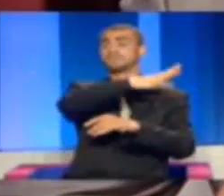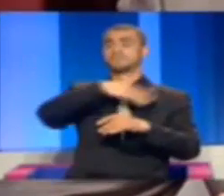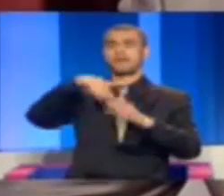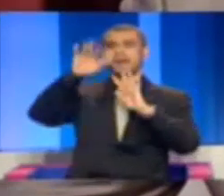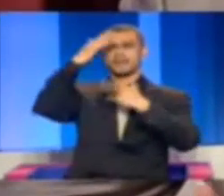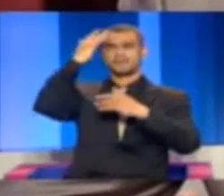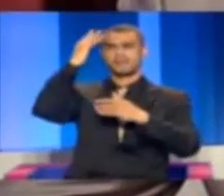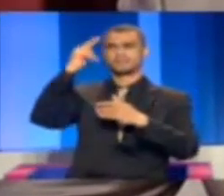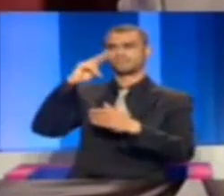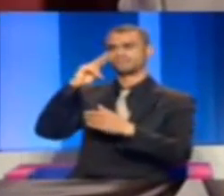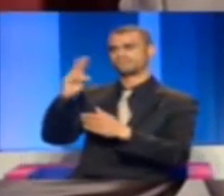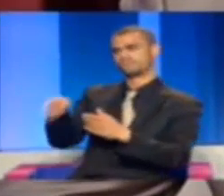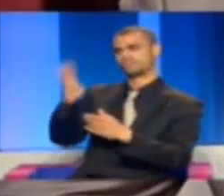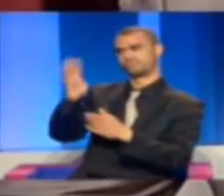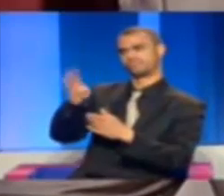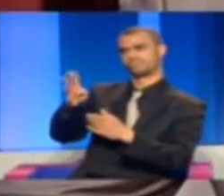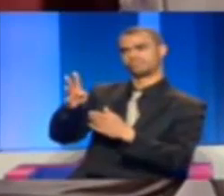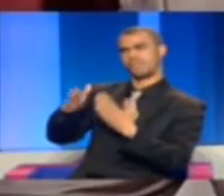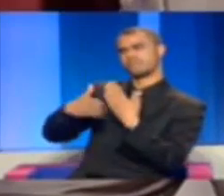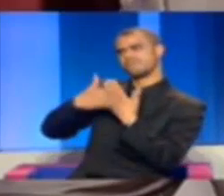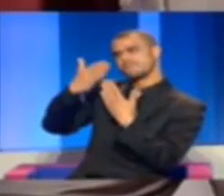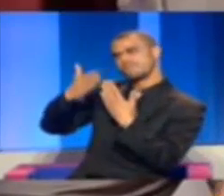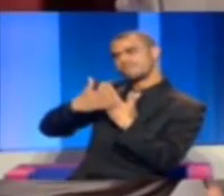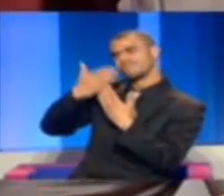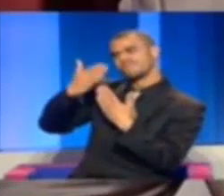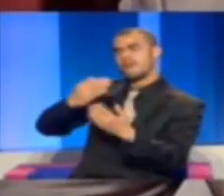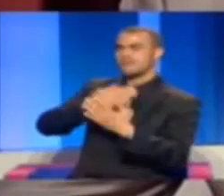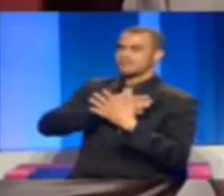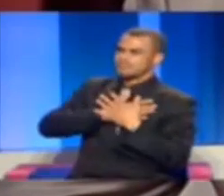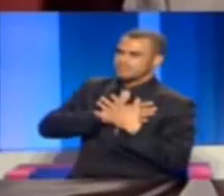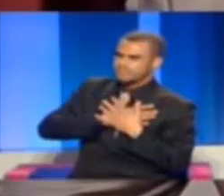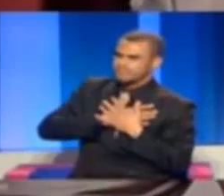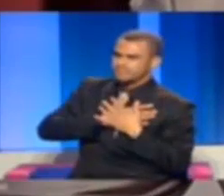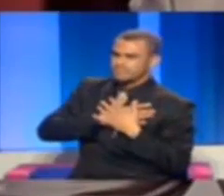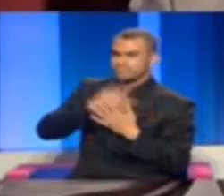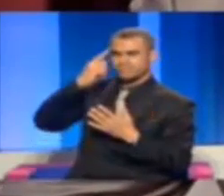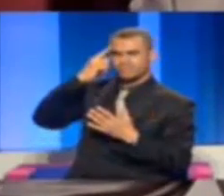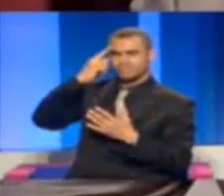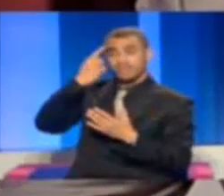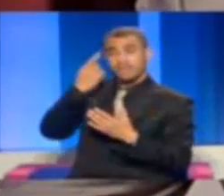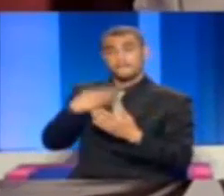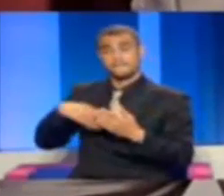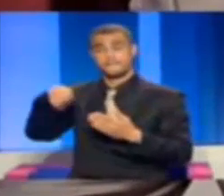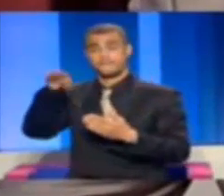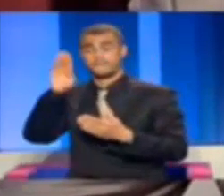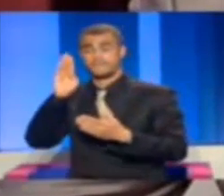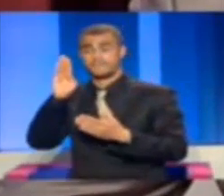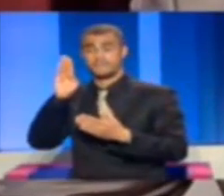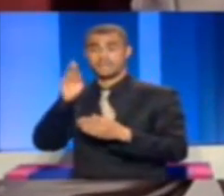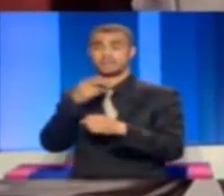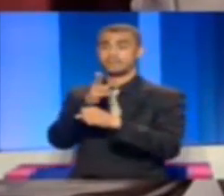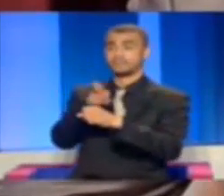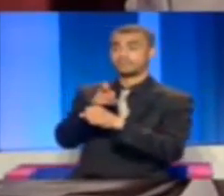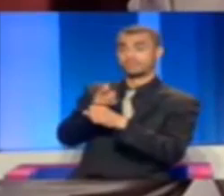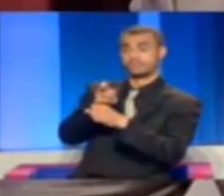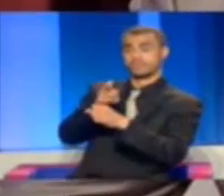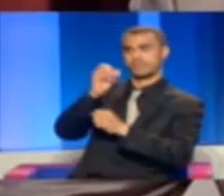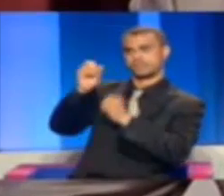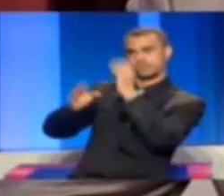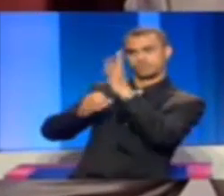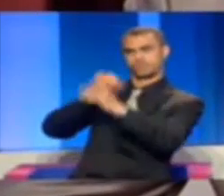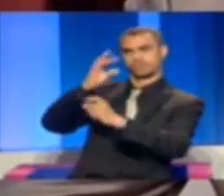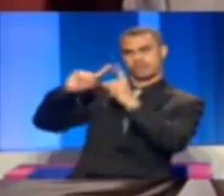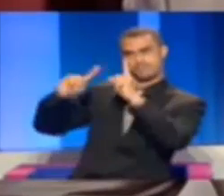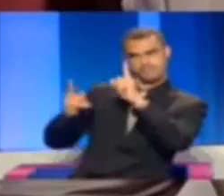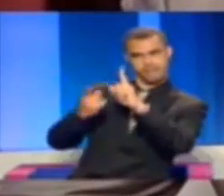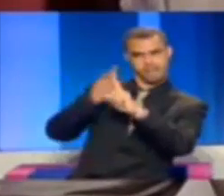هناك النظره الاحسانيه، النظره ديال الشفقه، مع العلم ان هناك بعض التدخلات اللي كانت واضحه في الاشاره،